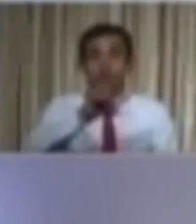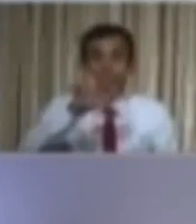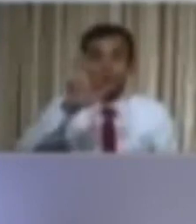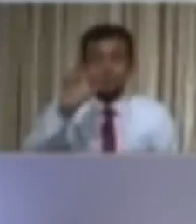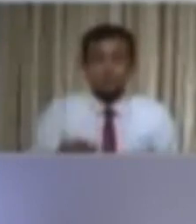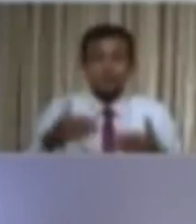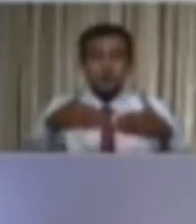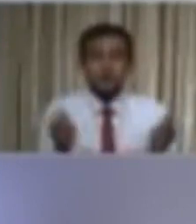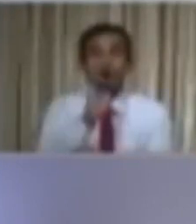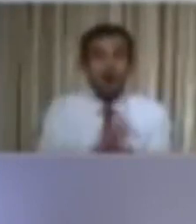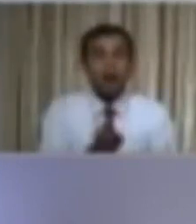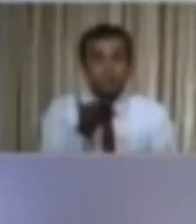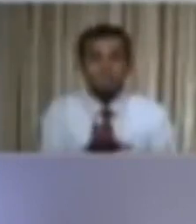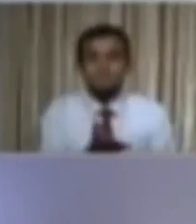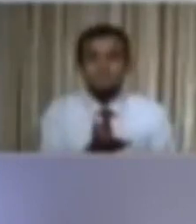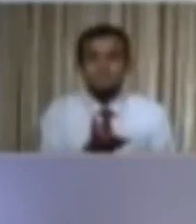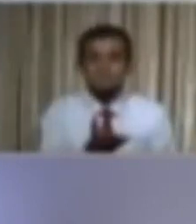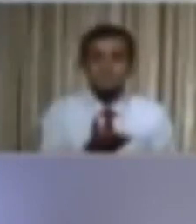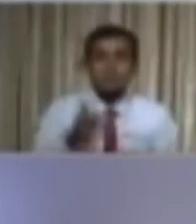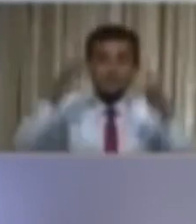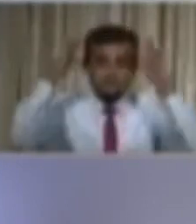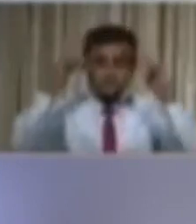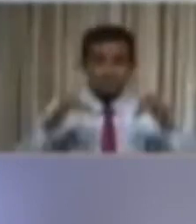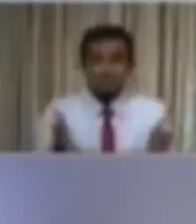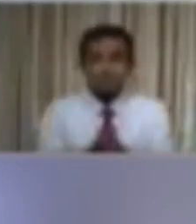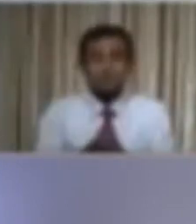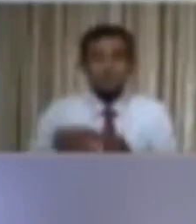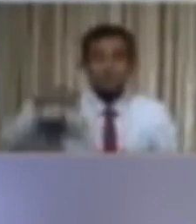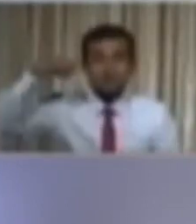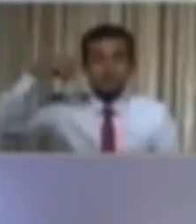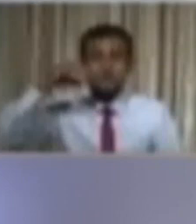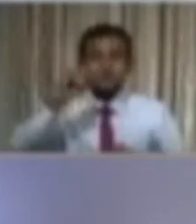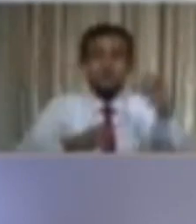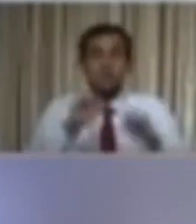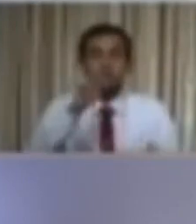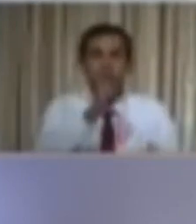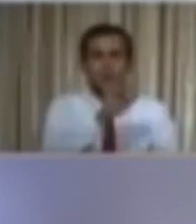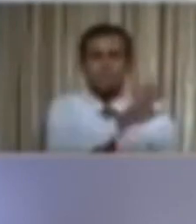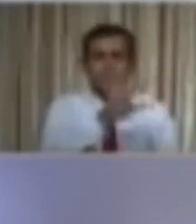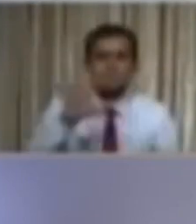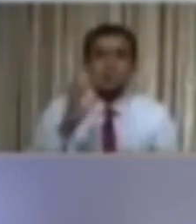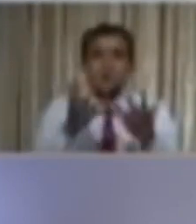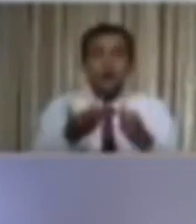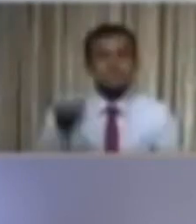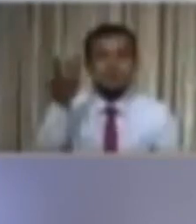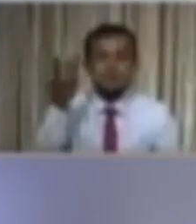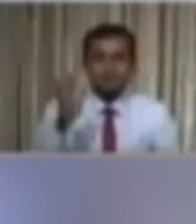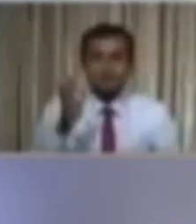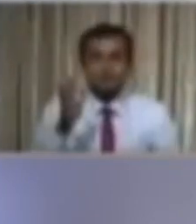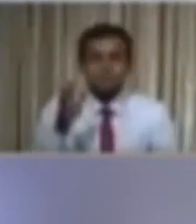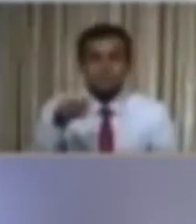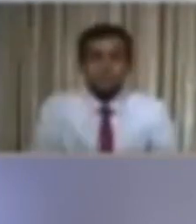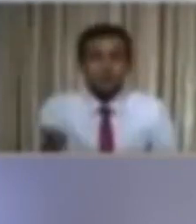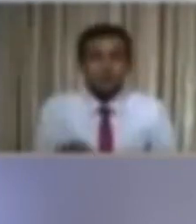ටැංකිය වල තිබුණා ඒකට හේතුව තමයි මේ වර්ෂාව සමග ජල විදුලි භාවිතයේ 50ත් 55% තරම් දක්වා ඉහළ ගොස් තිබෙන නිසා මේ